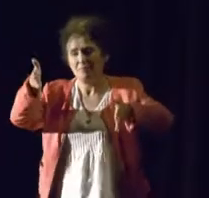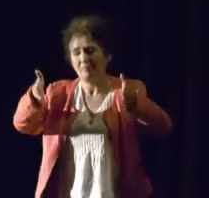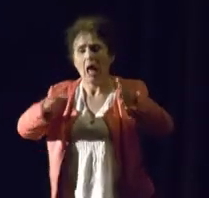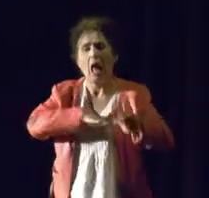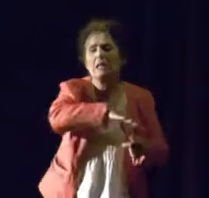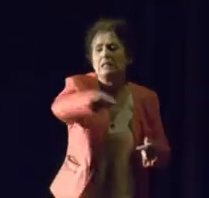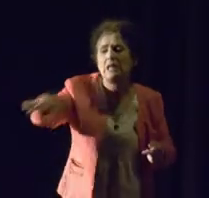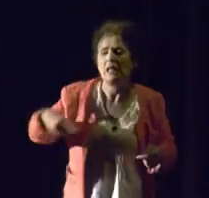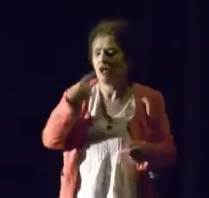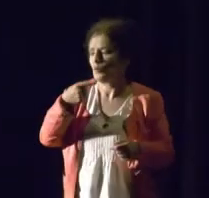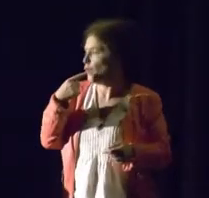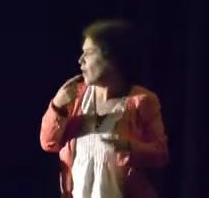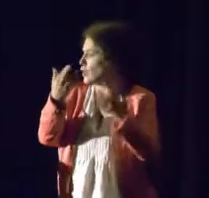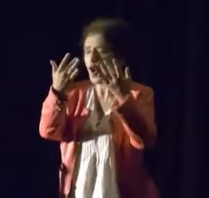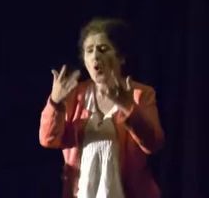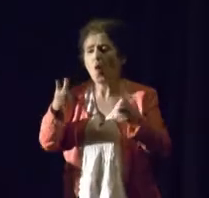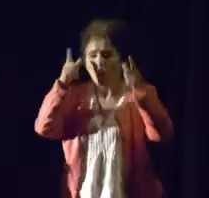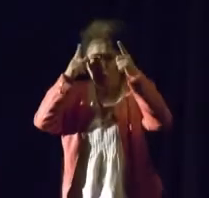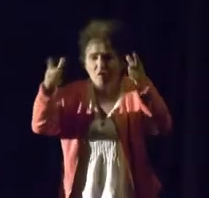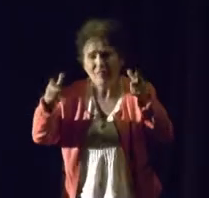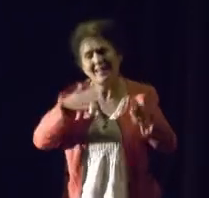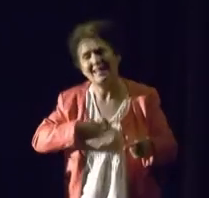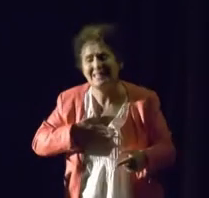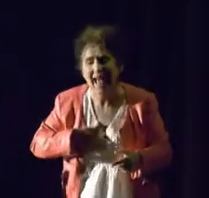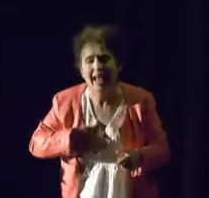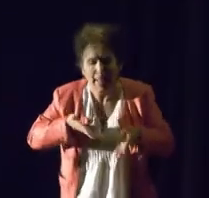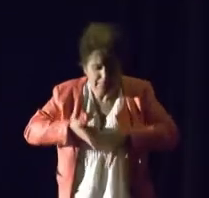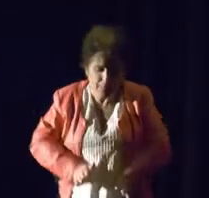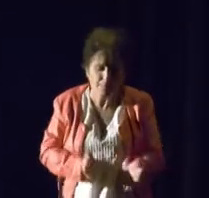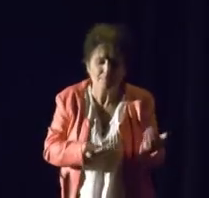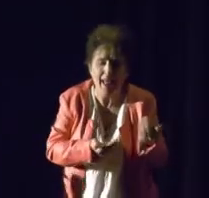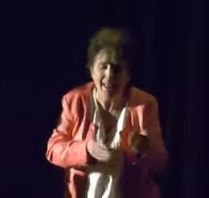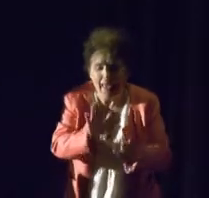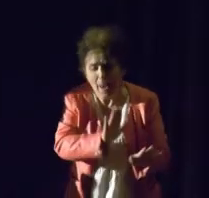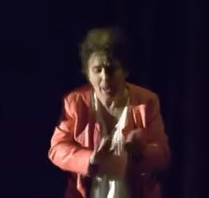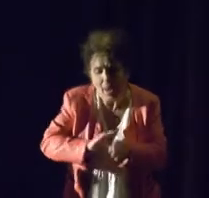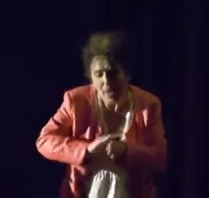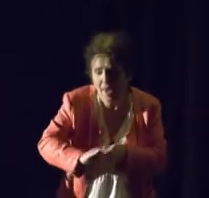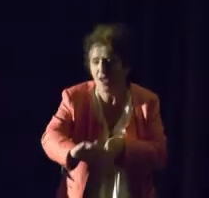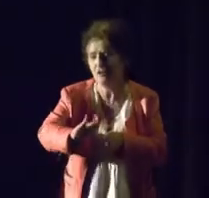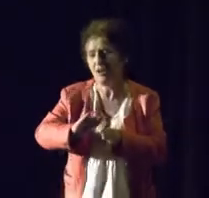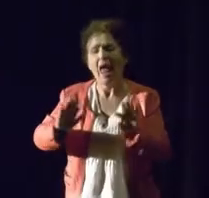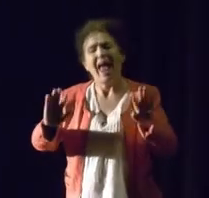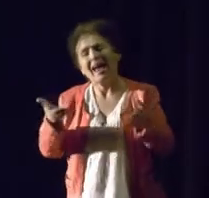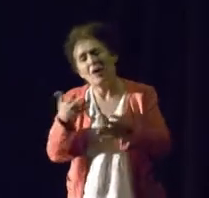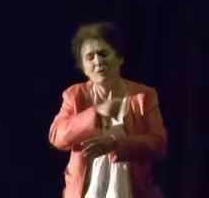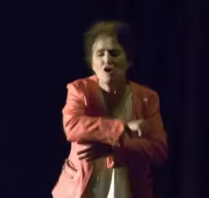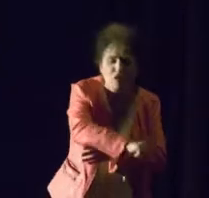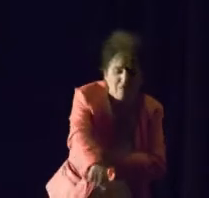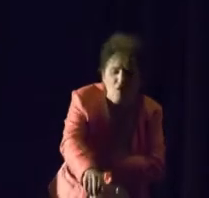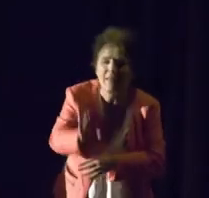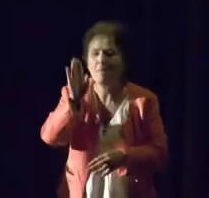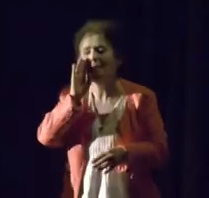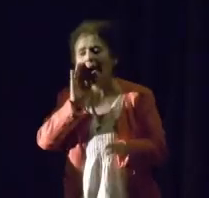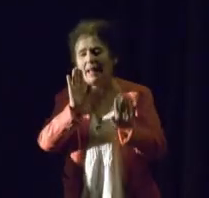сите зборуваат колку животните ги сакаат своите мали, колку се нежни со нив, како се жртвуваат